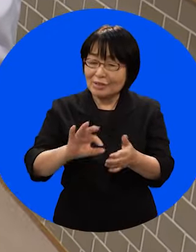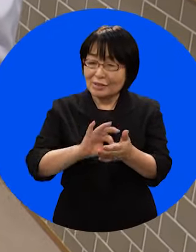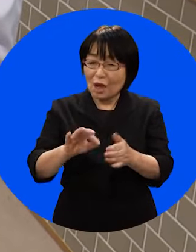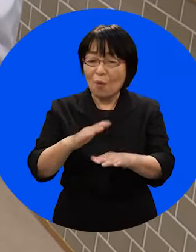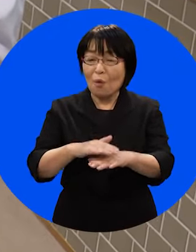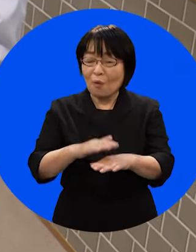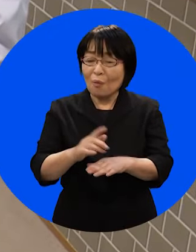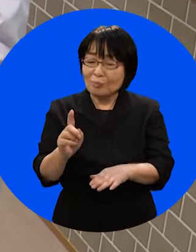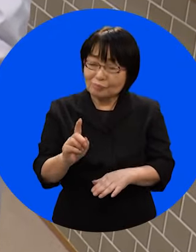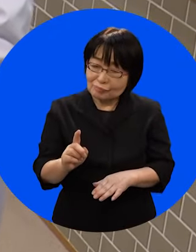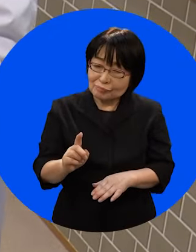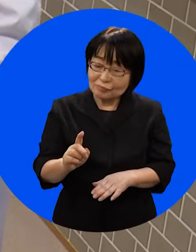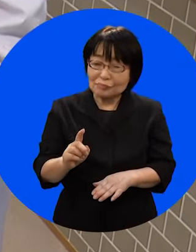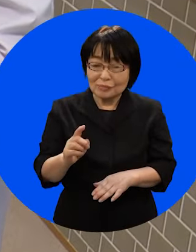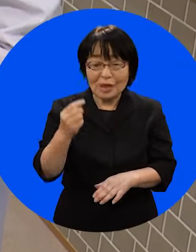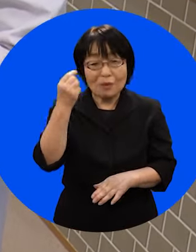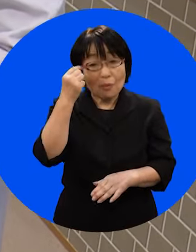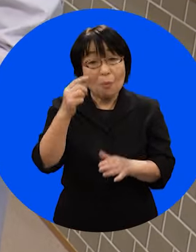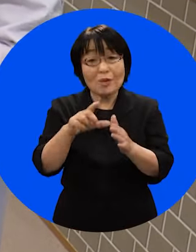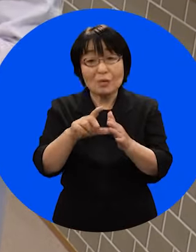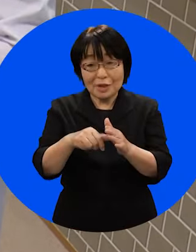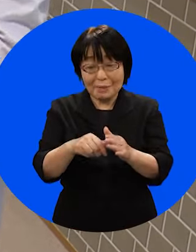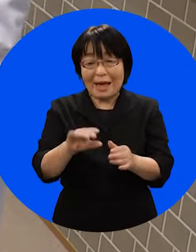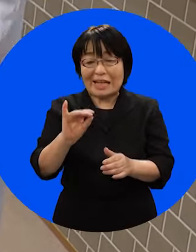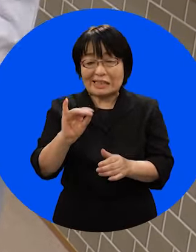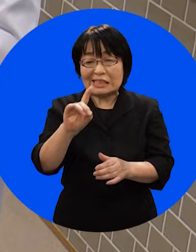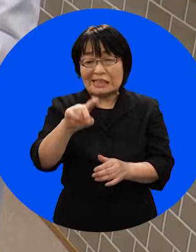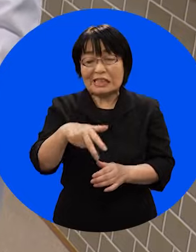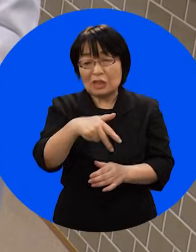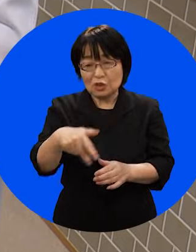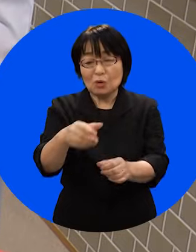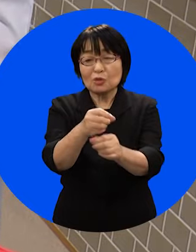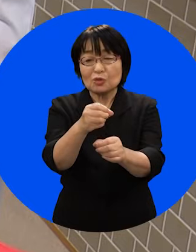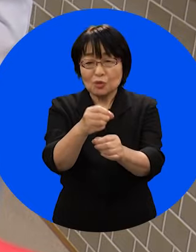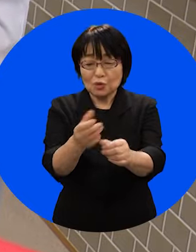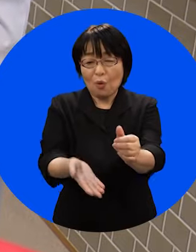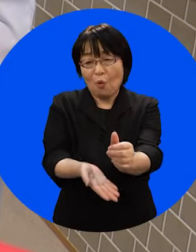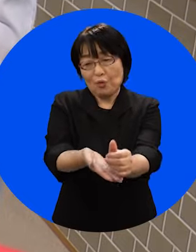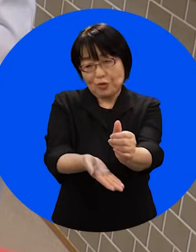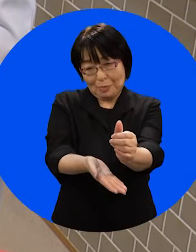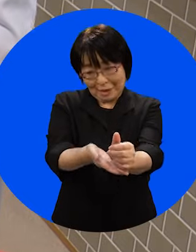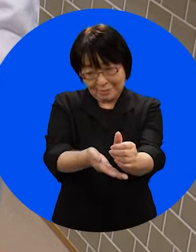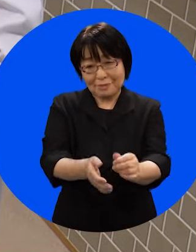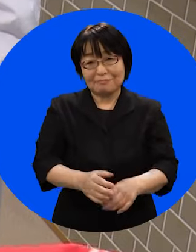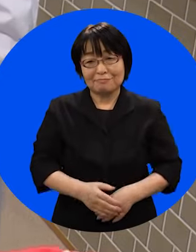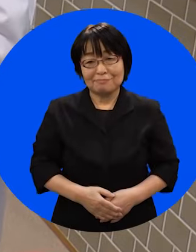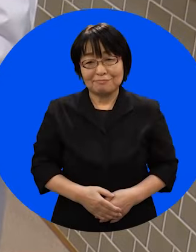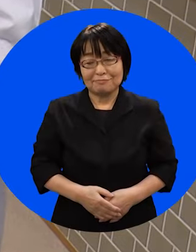ズを作るっていうのを皆さんにお伝えしたいと思います。で、今これ温めています。